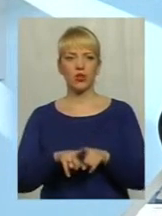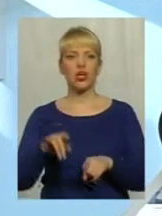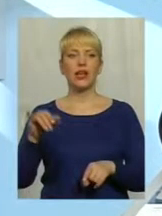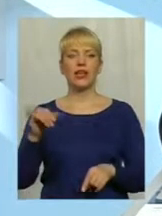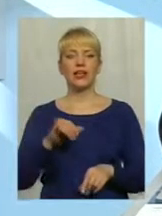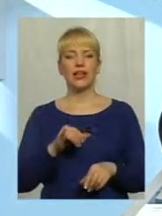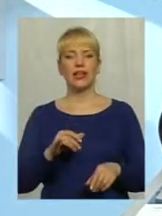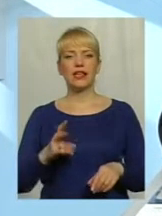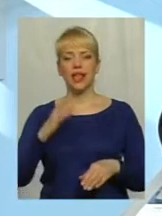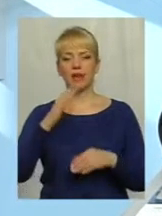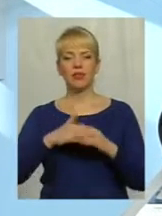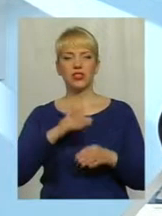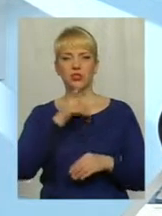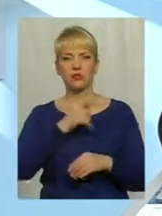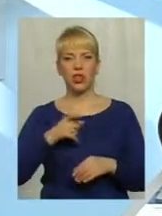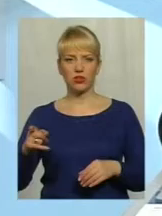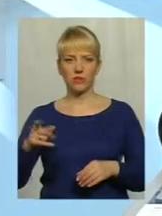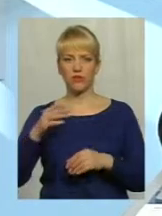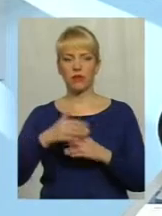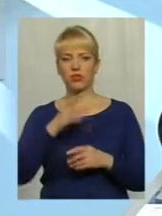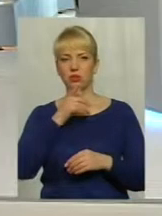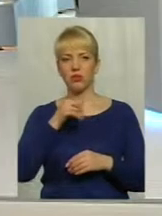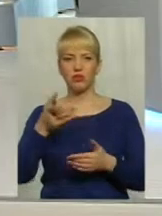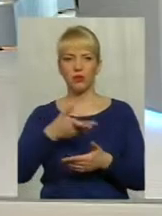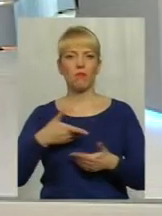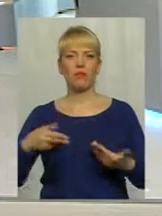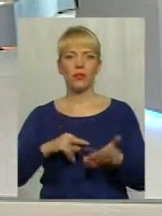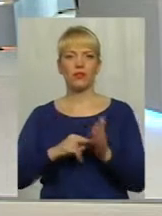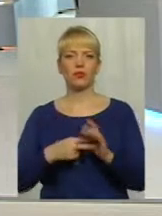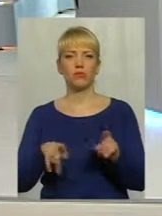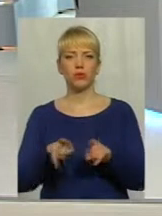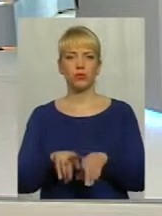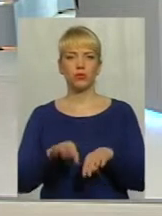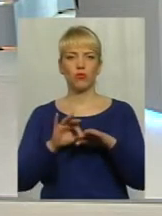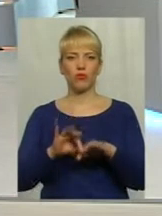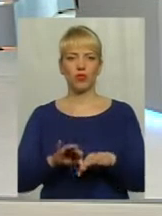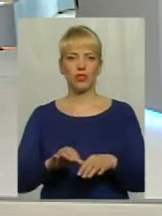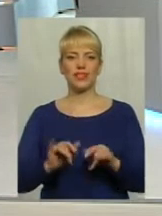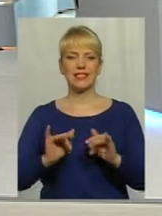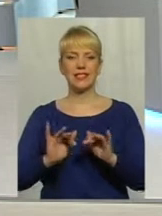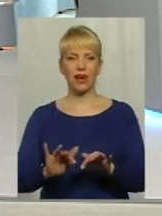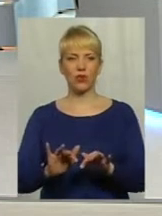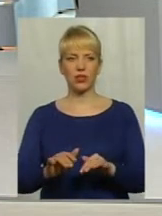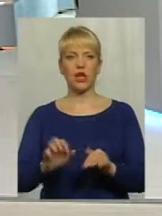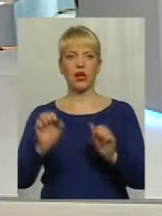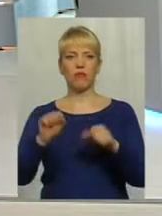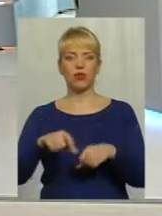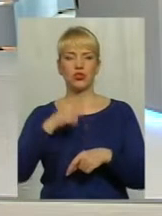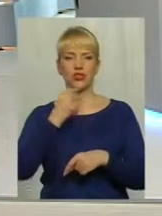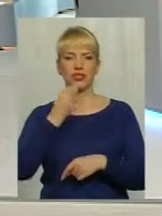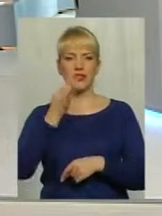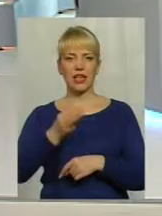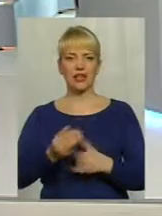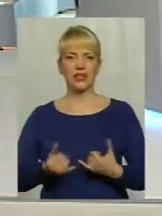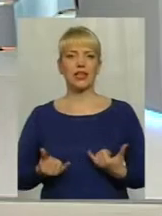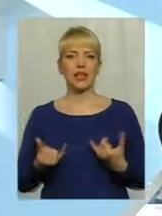найближчим часом ми плануємо також проводити ряд заходів, ну, можна сказати, для таких